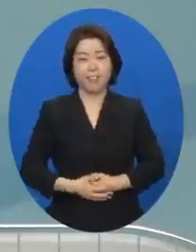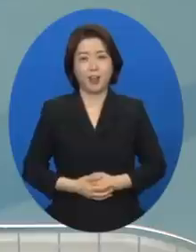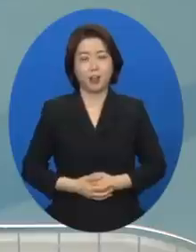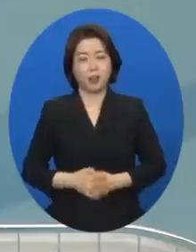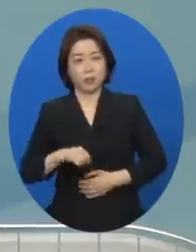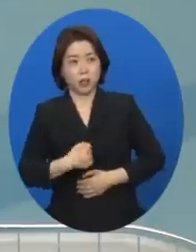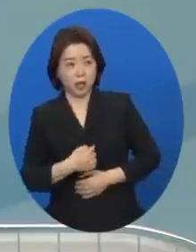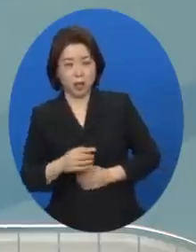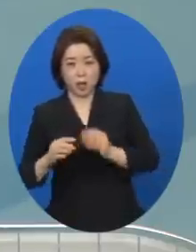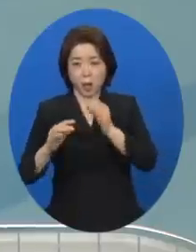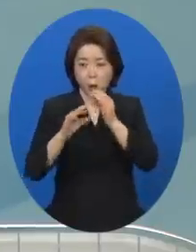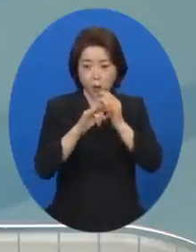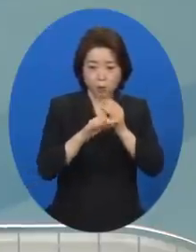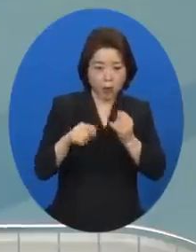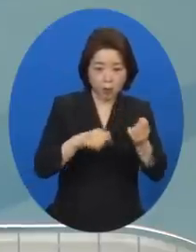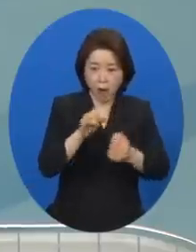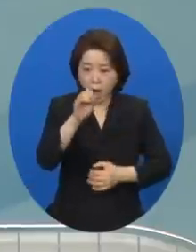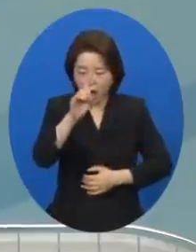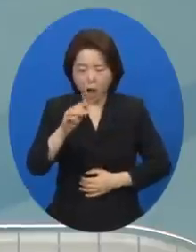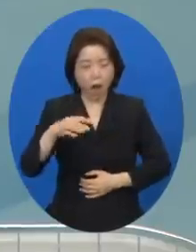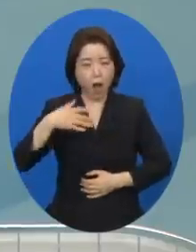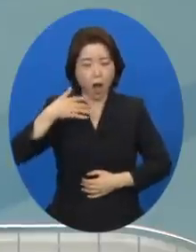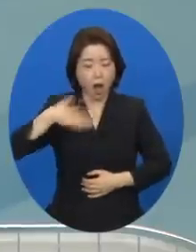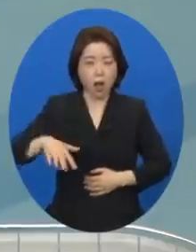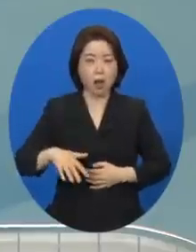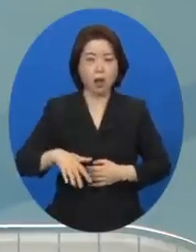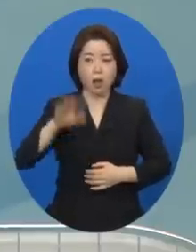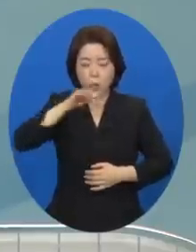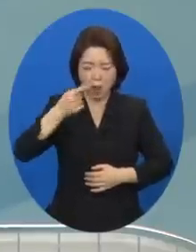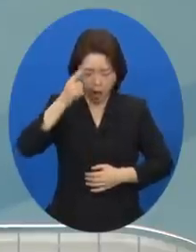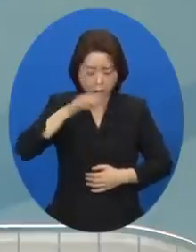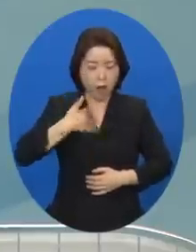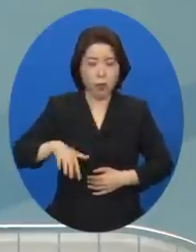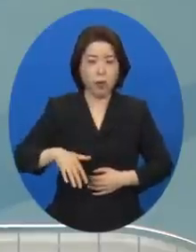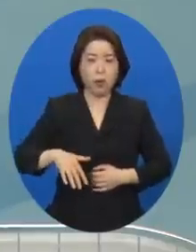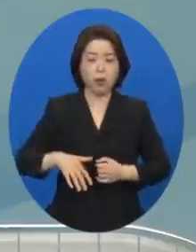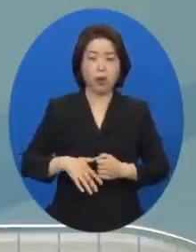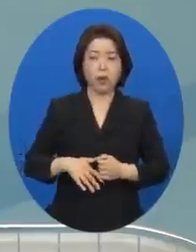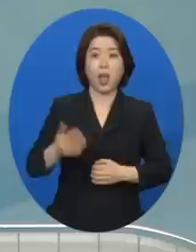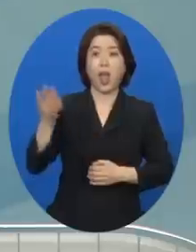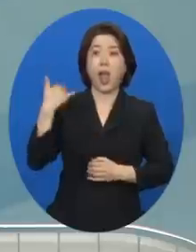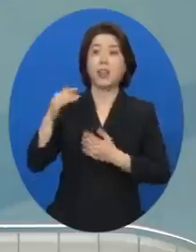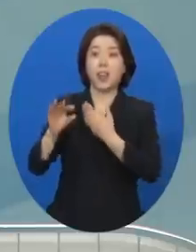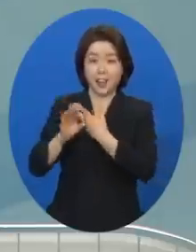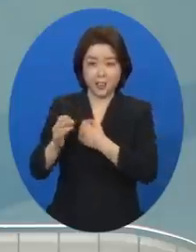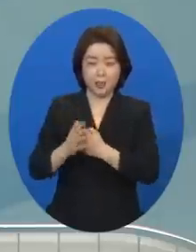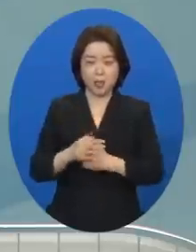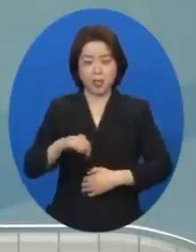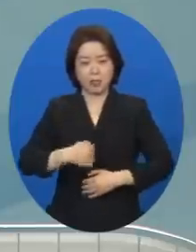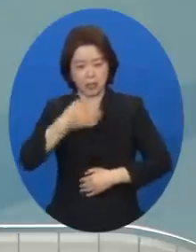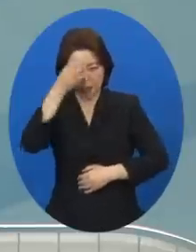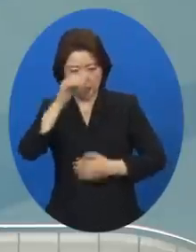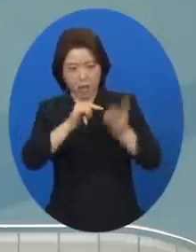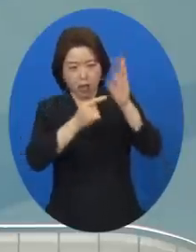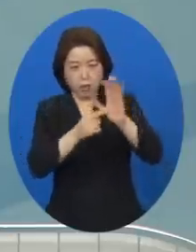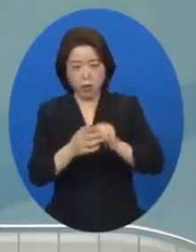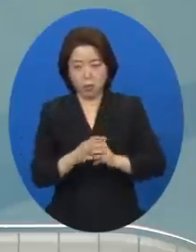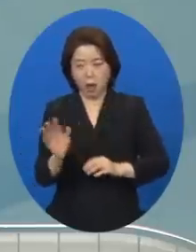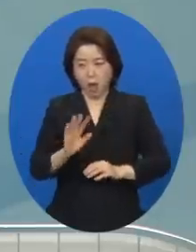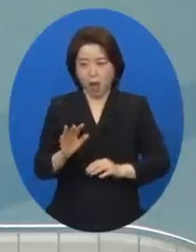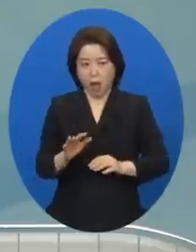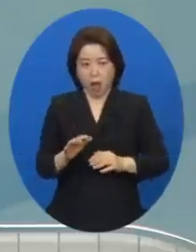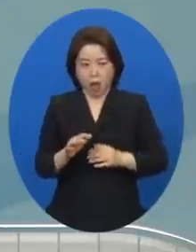자기는 한번도 음악을 해본 적이 없어요 악기를 연주해 본 적도 딴 때 같으면 자기의 실력이 드러나고 아무것도